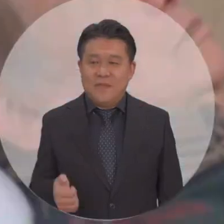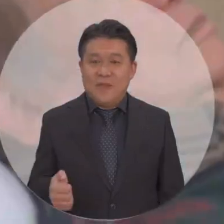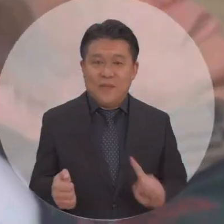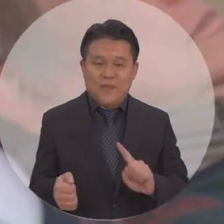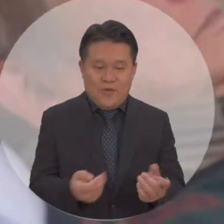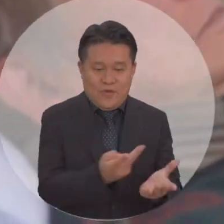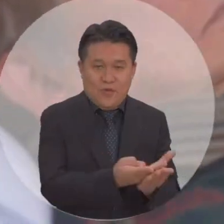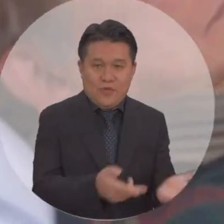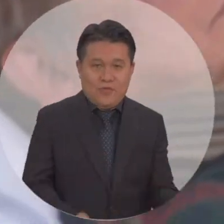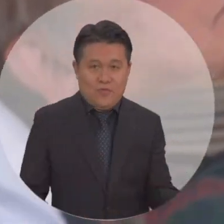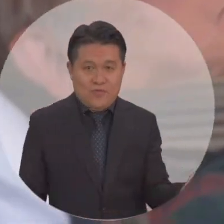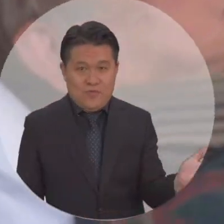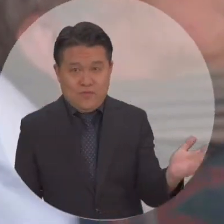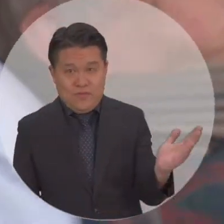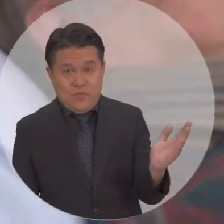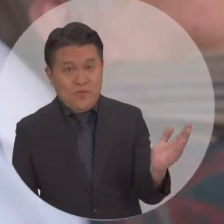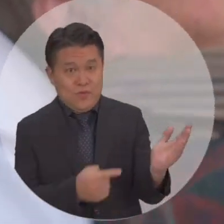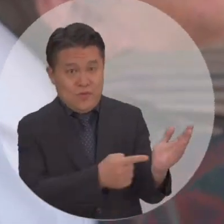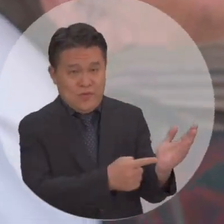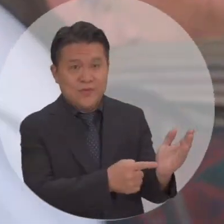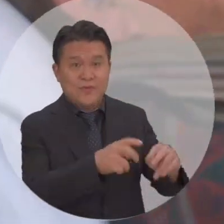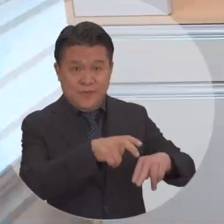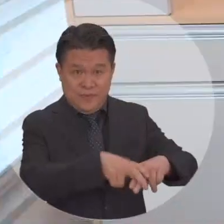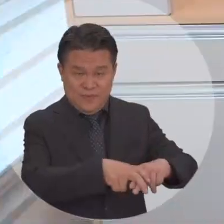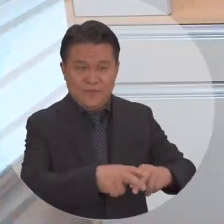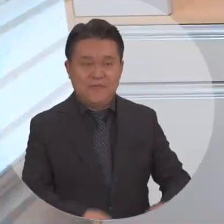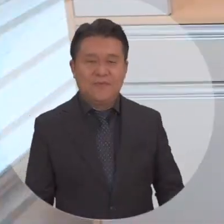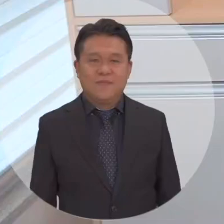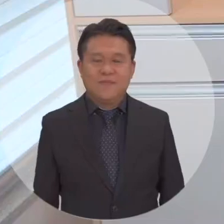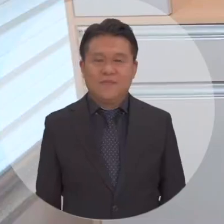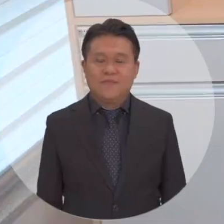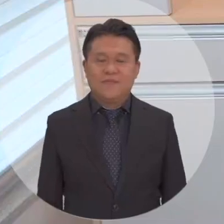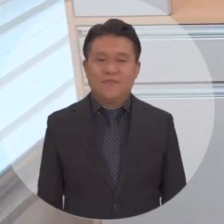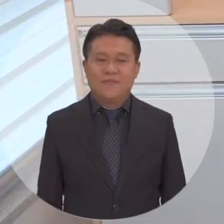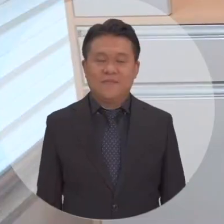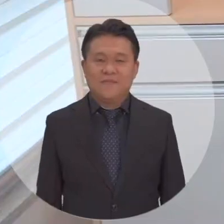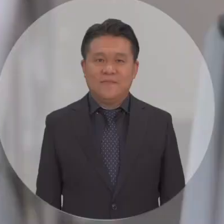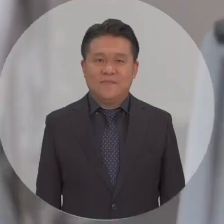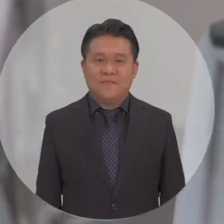침대 머리를 들어 올려 대상자를 앉힙니다.